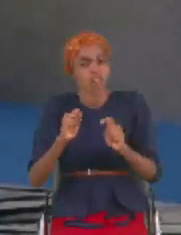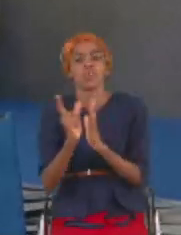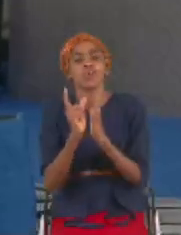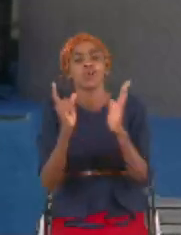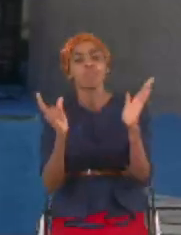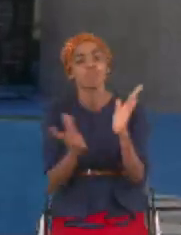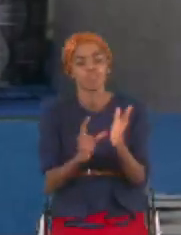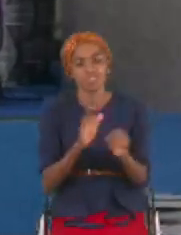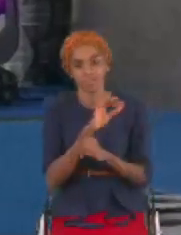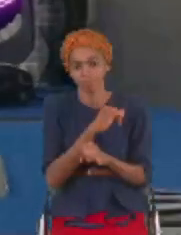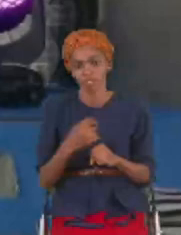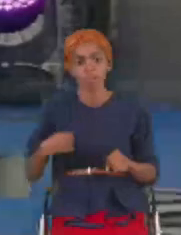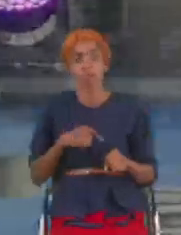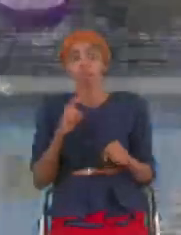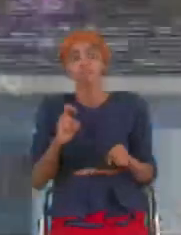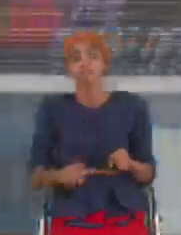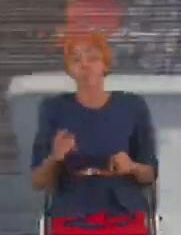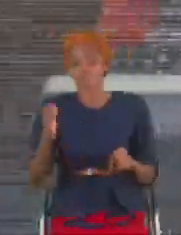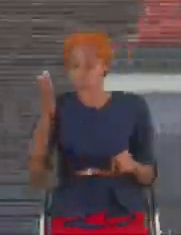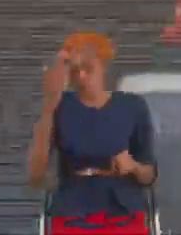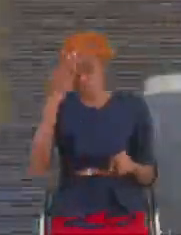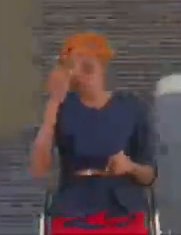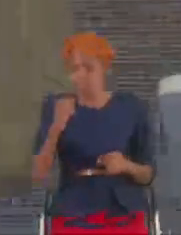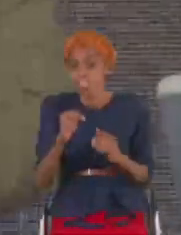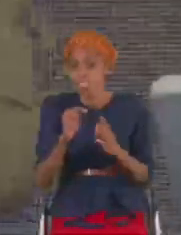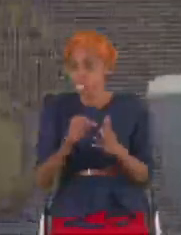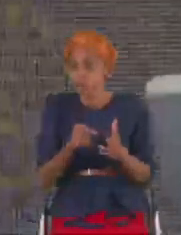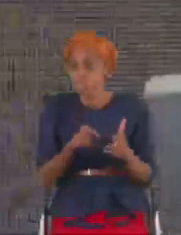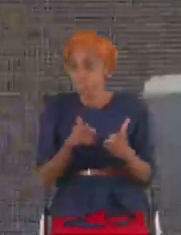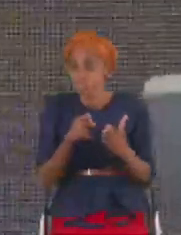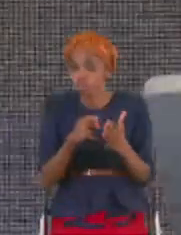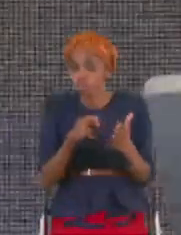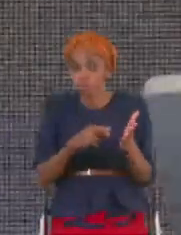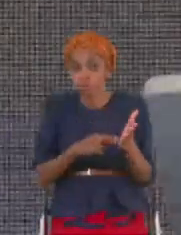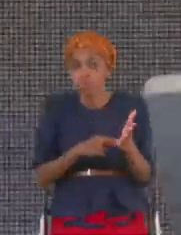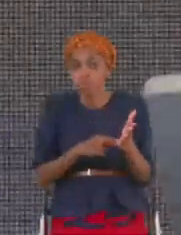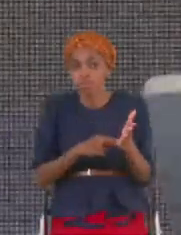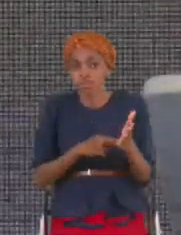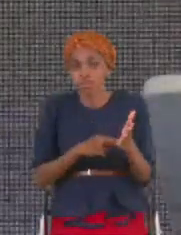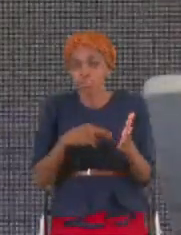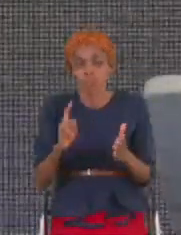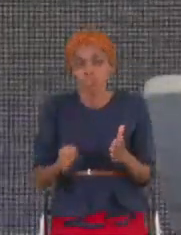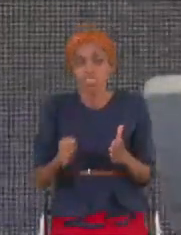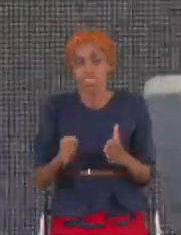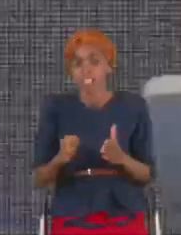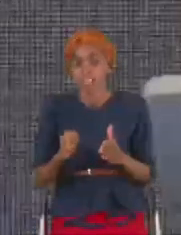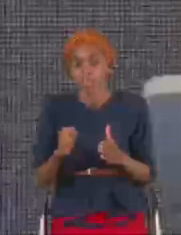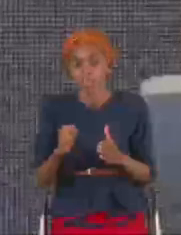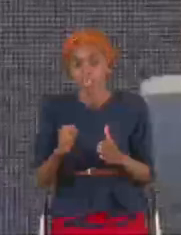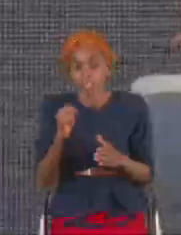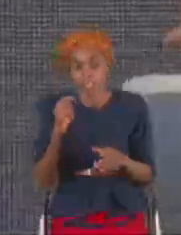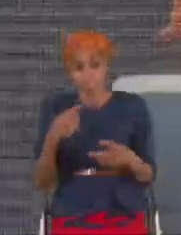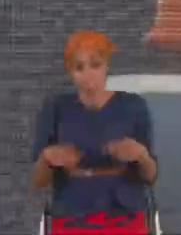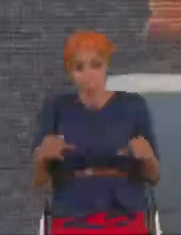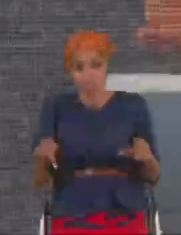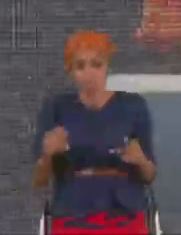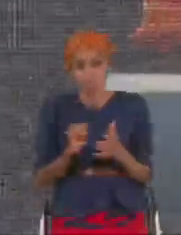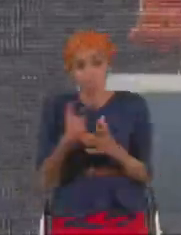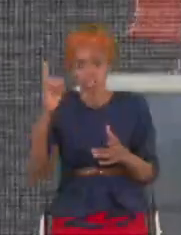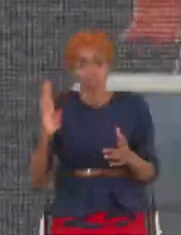nous devons connaître les règles du jeu que jay lui-même a fixé pour